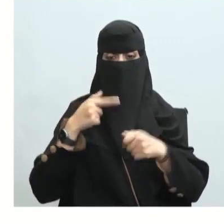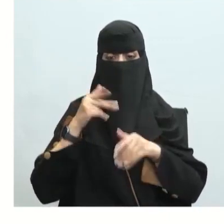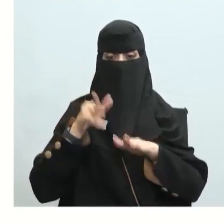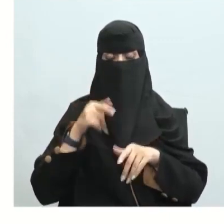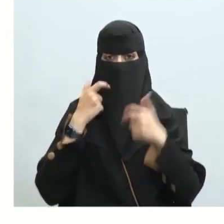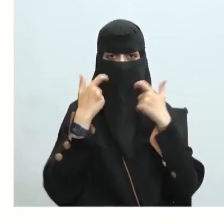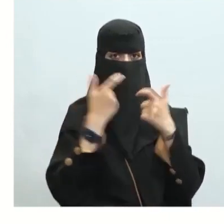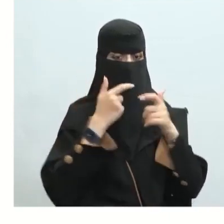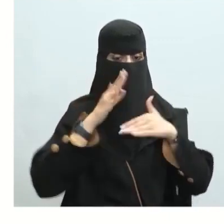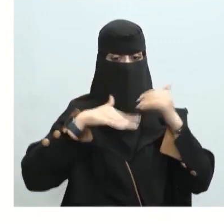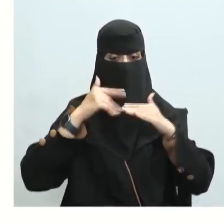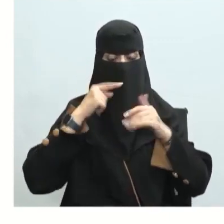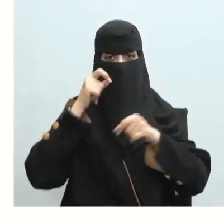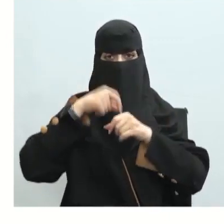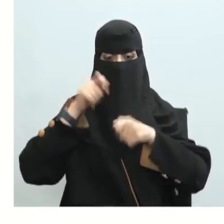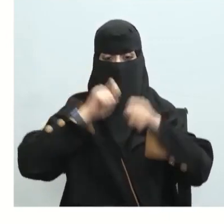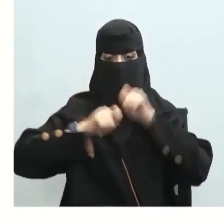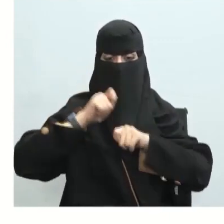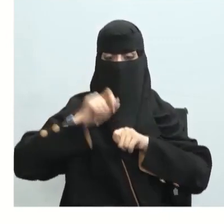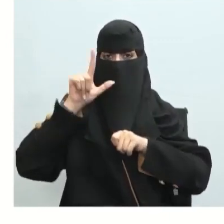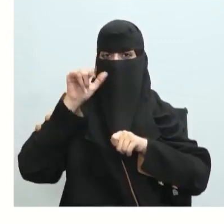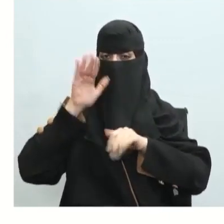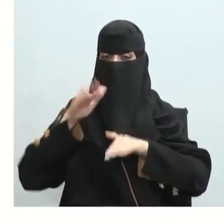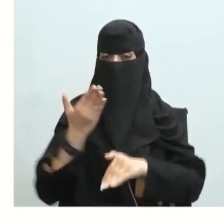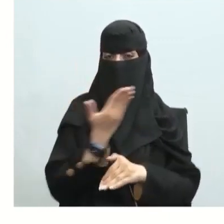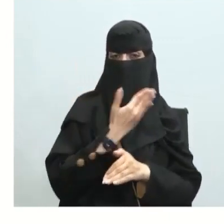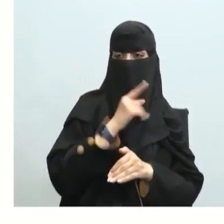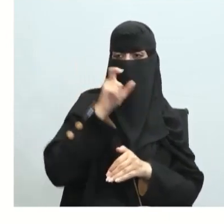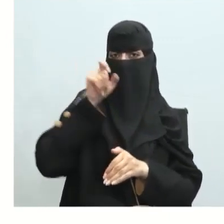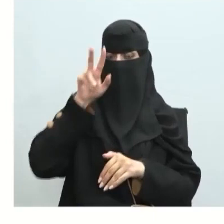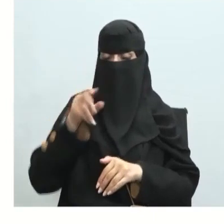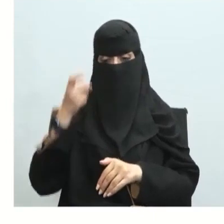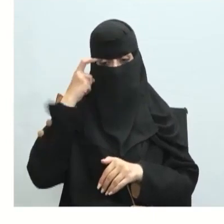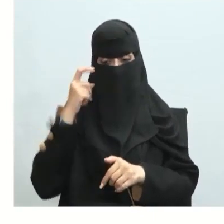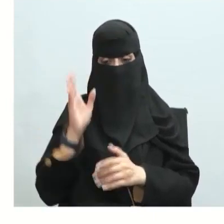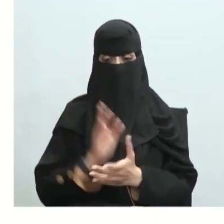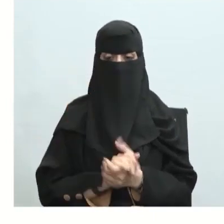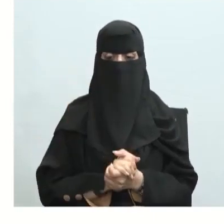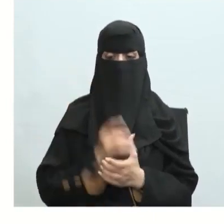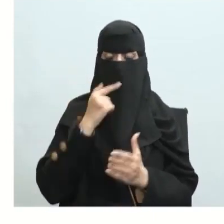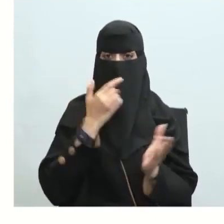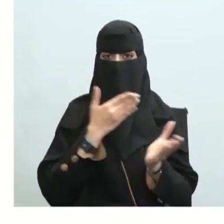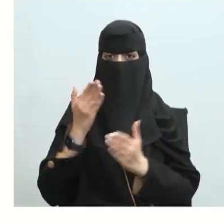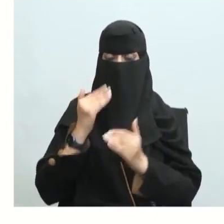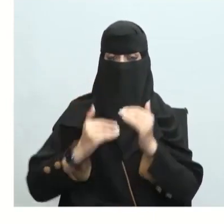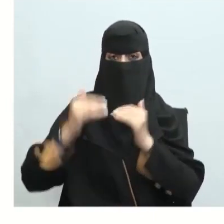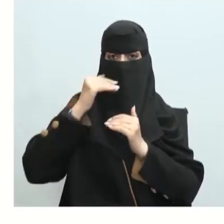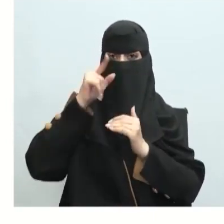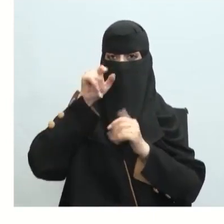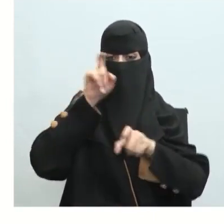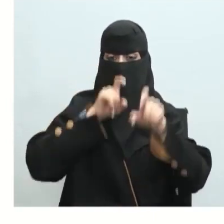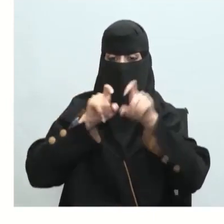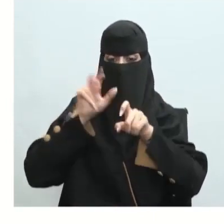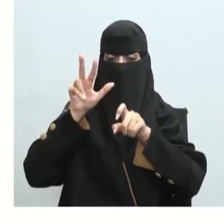ولاحظ المهاره في استخدام اللغه المؤثره استخدام اللغه المؤثره هنا تقدم اراء